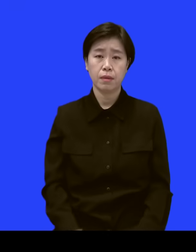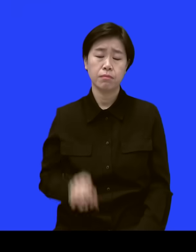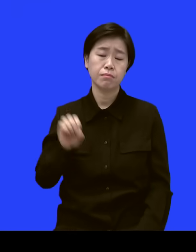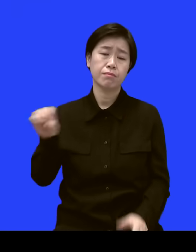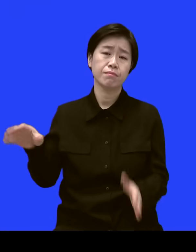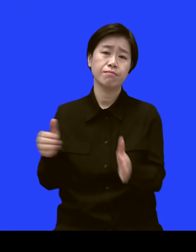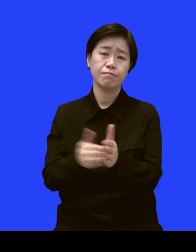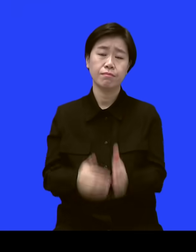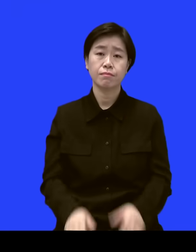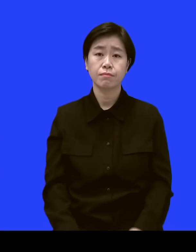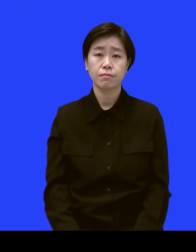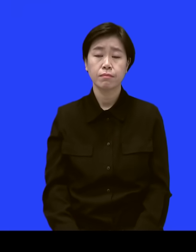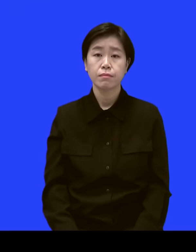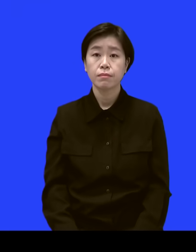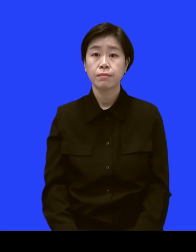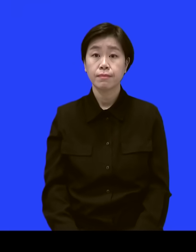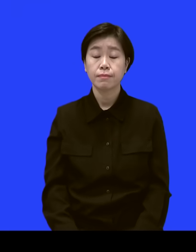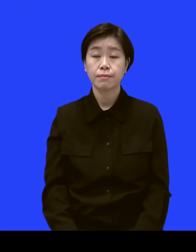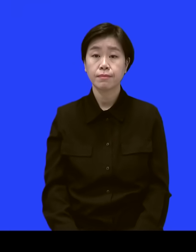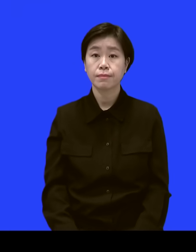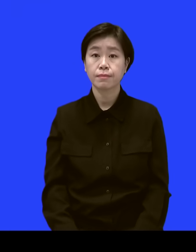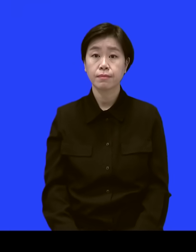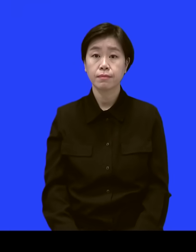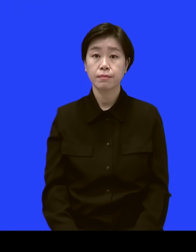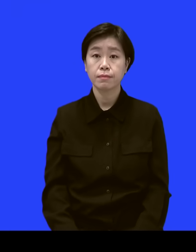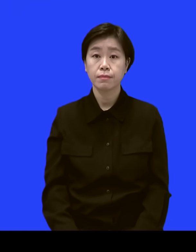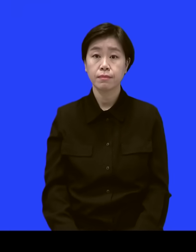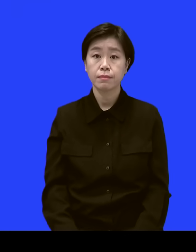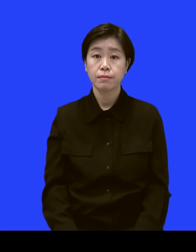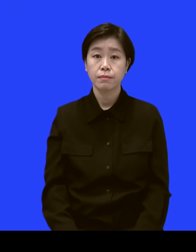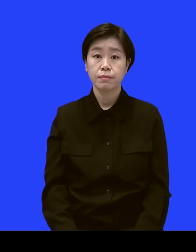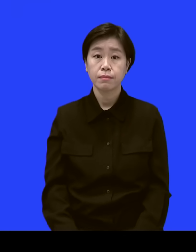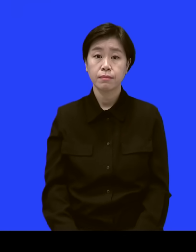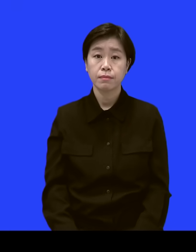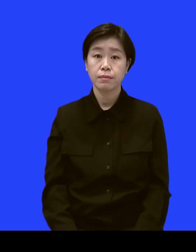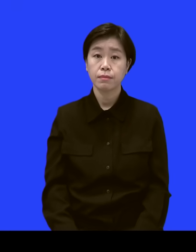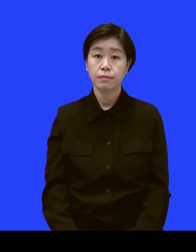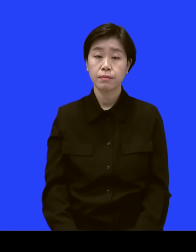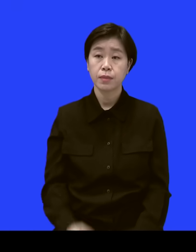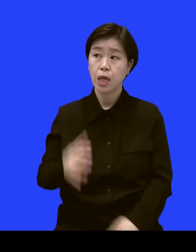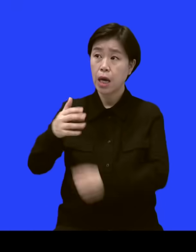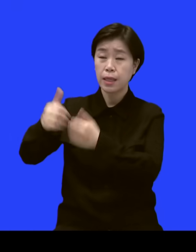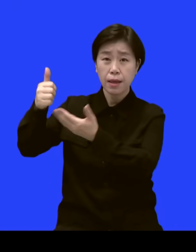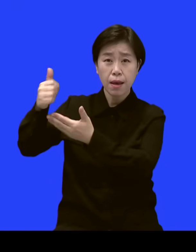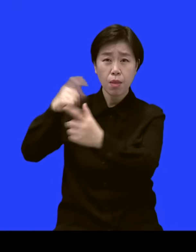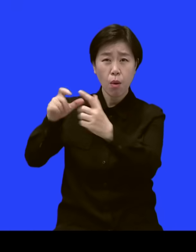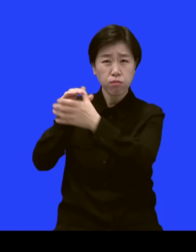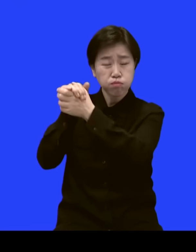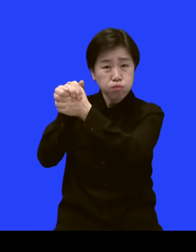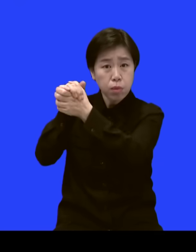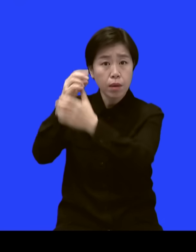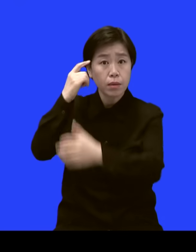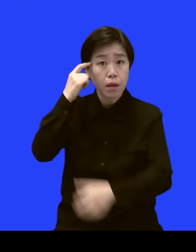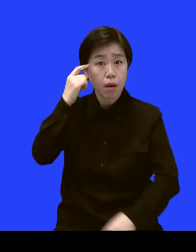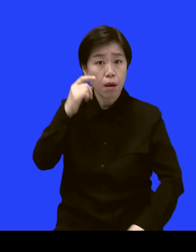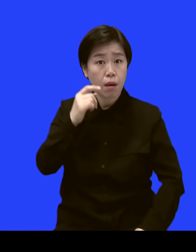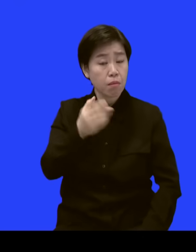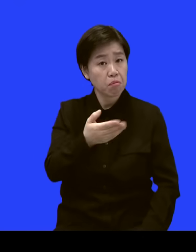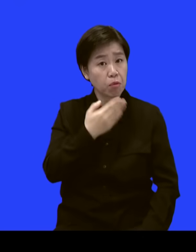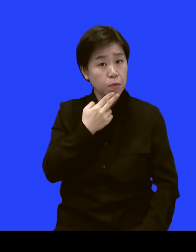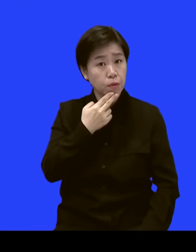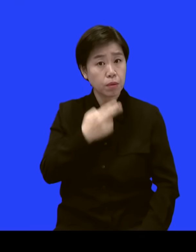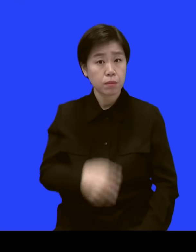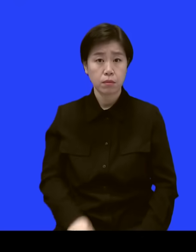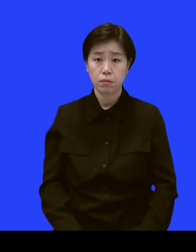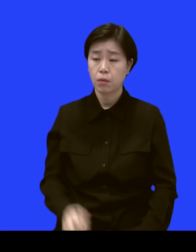그 당시 신앙이 있다고 하셨는데 어머님도 신앙이 좋으셨고 좀 하나님께 매달려 볼까 뭐 이런 생각은 안 하셨어요? 하나님께 매달려